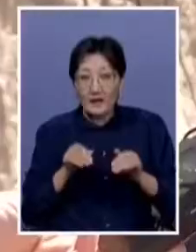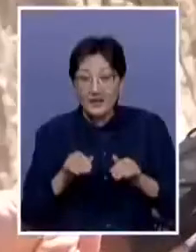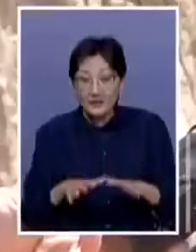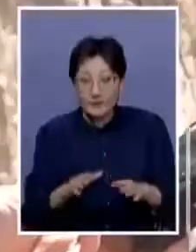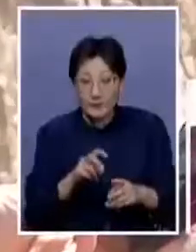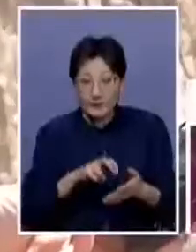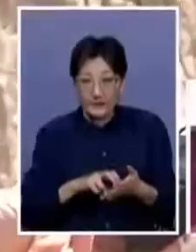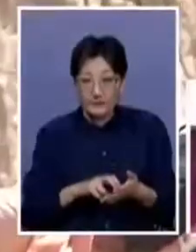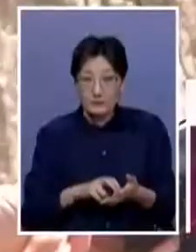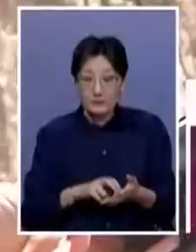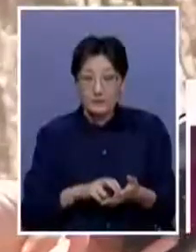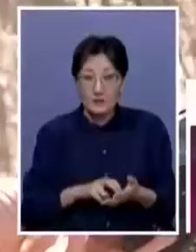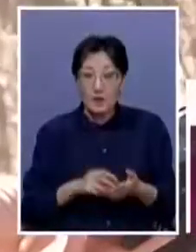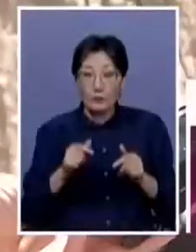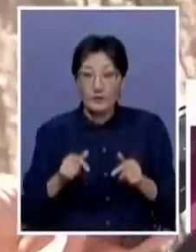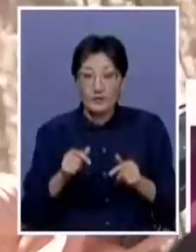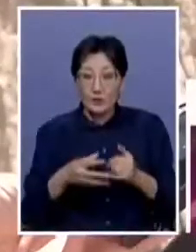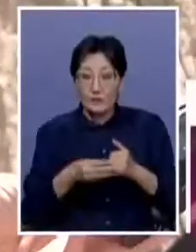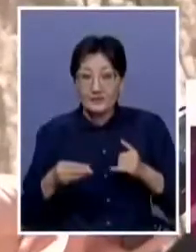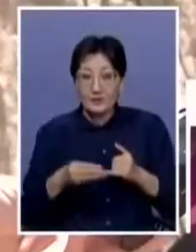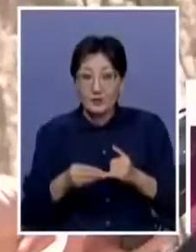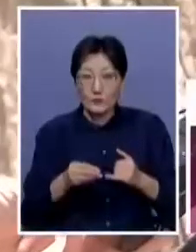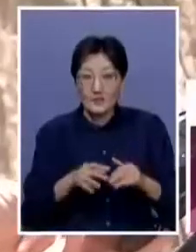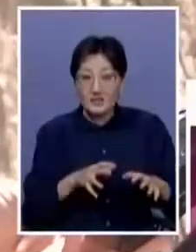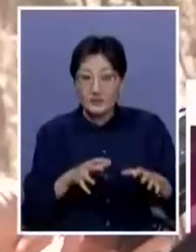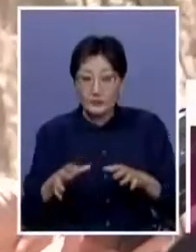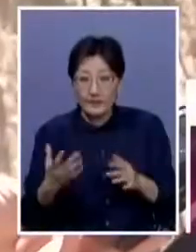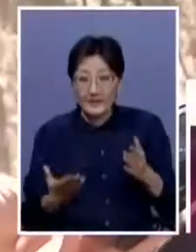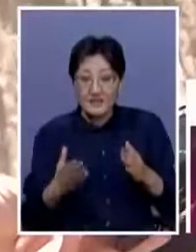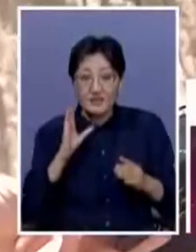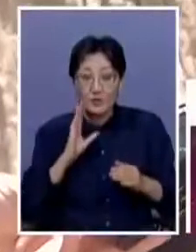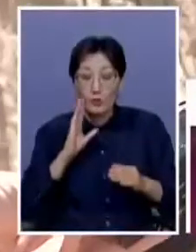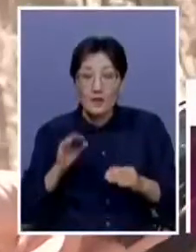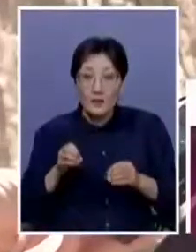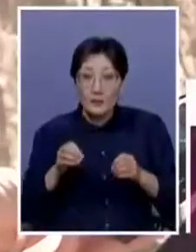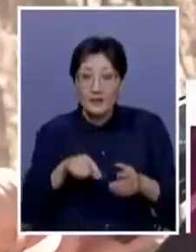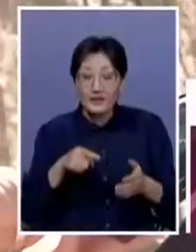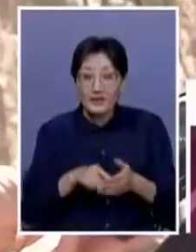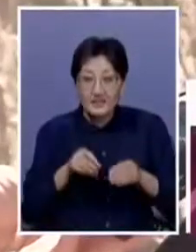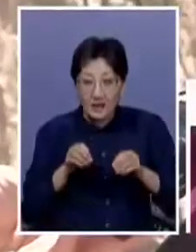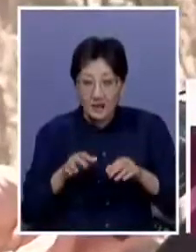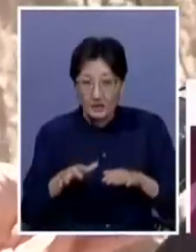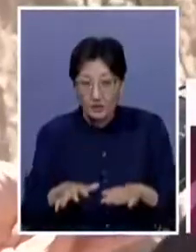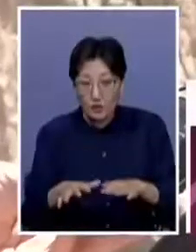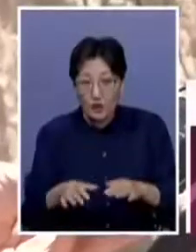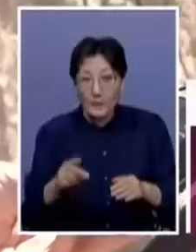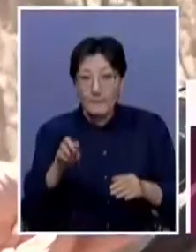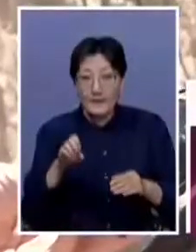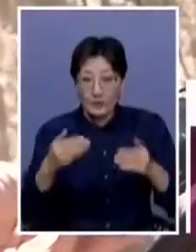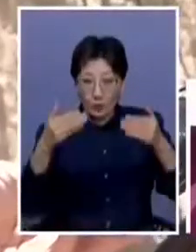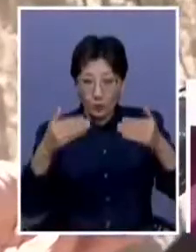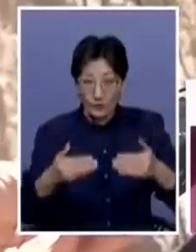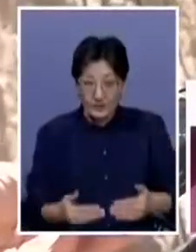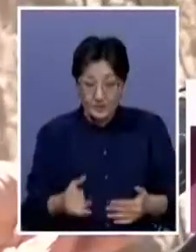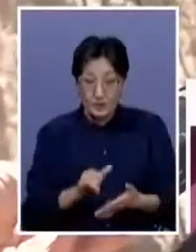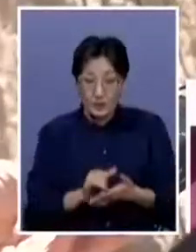нас это плавучий грунт. Мұндағы топырақтар тұрақсыз. Егер сел жүретін болса, бәрі қалаға ағады. Оның алдына бетон қорғаныстар